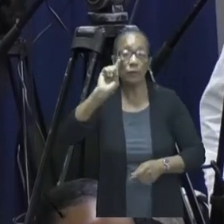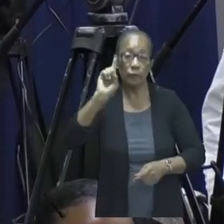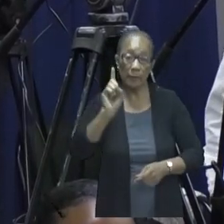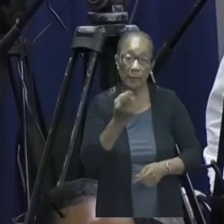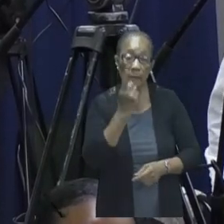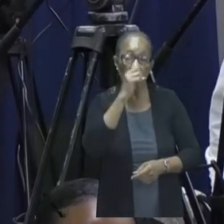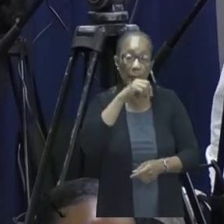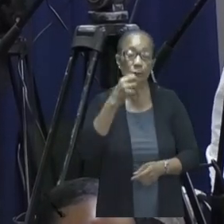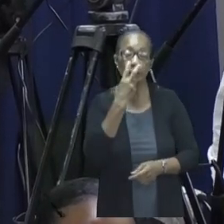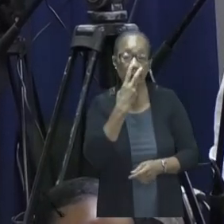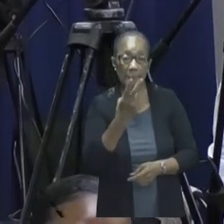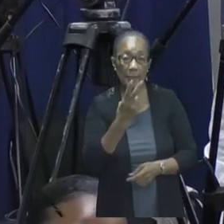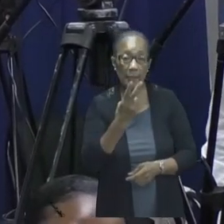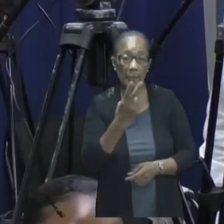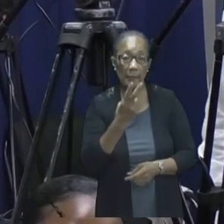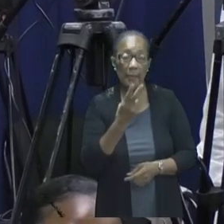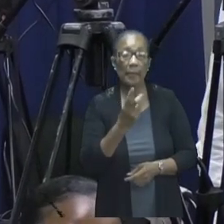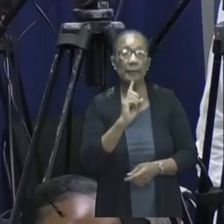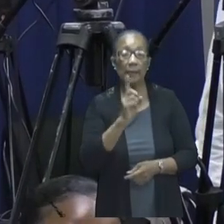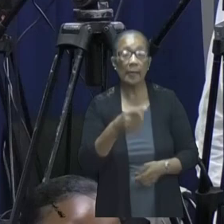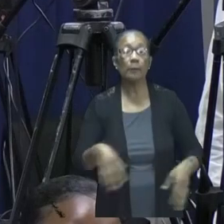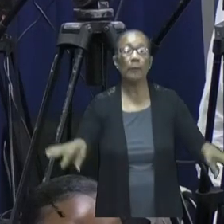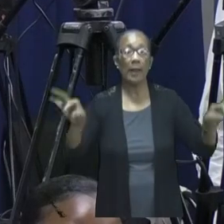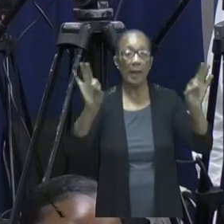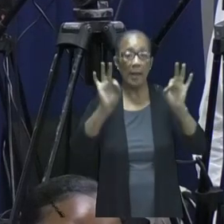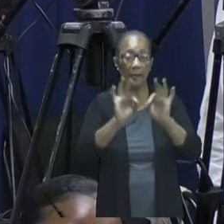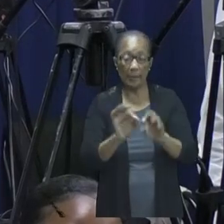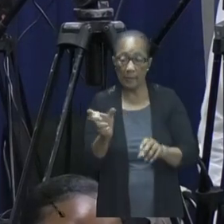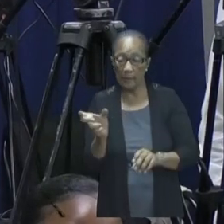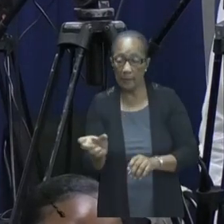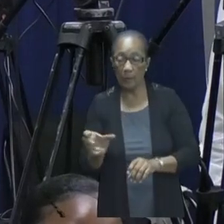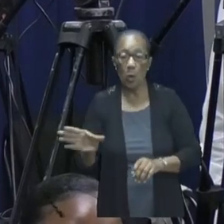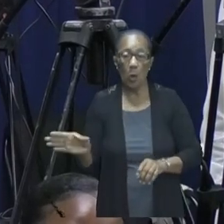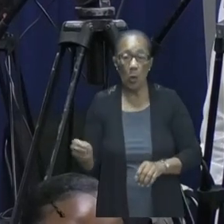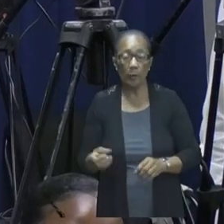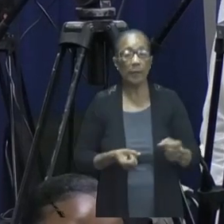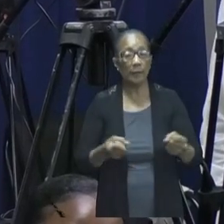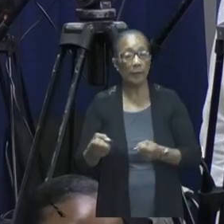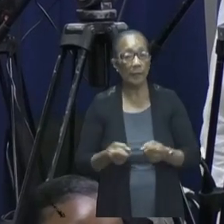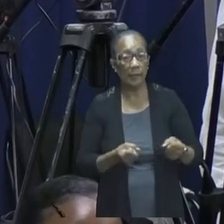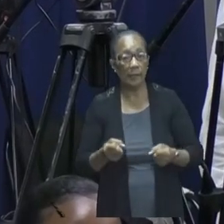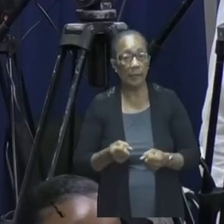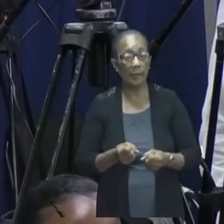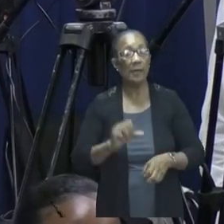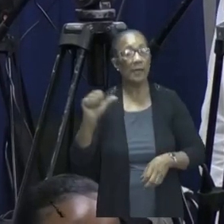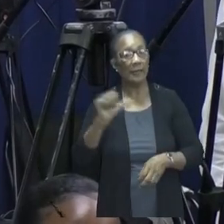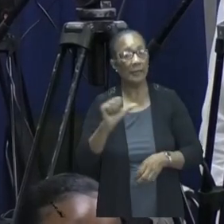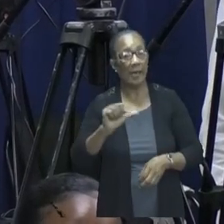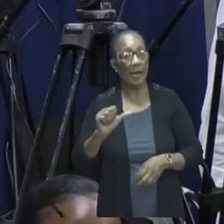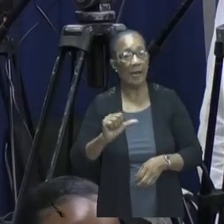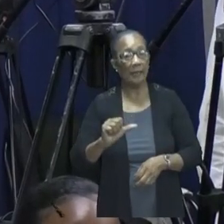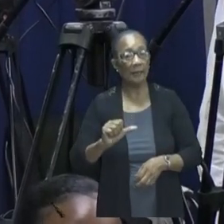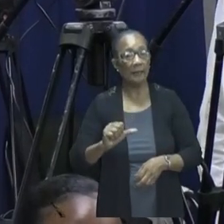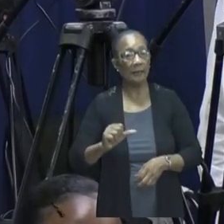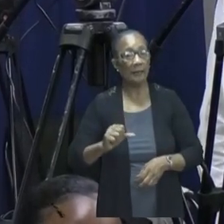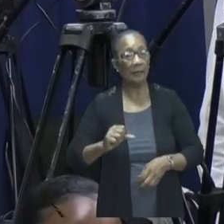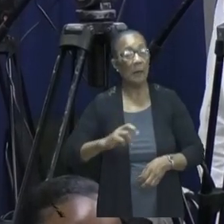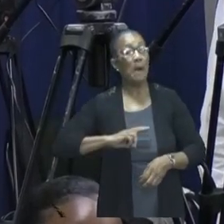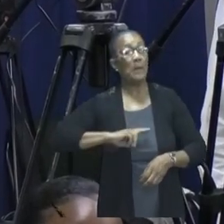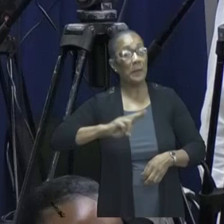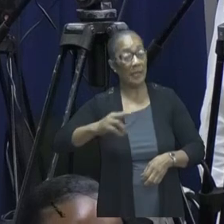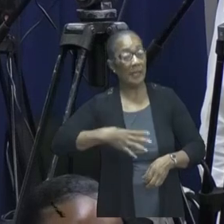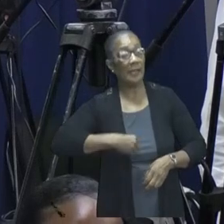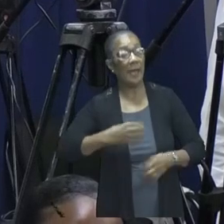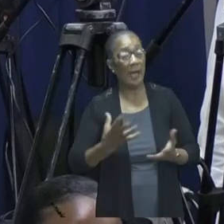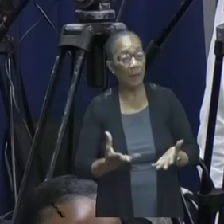dat belangrijke elementen uit de regering vaak of soms ander mening hebben niet en dat mag natuurlijk maar